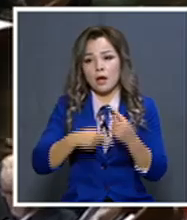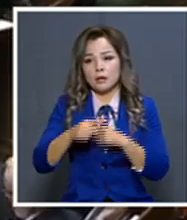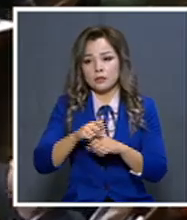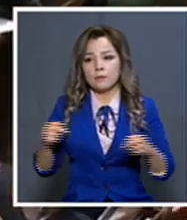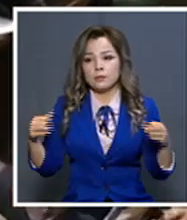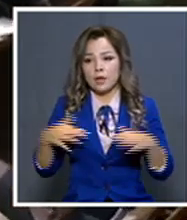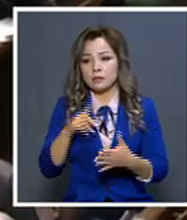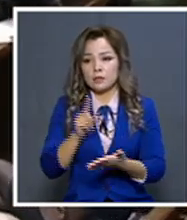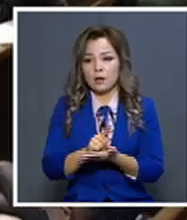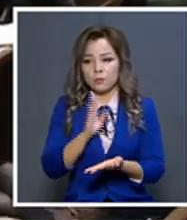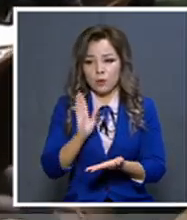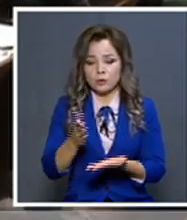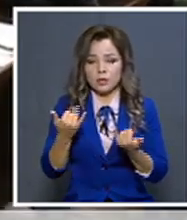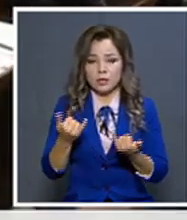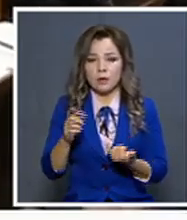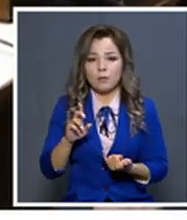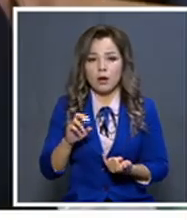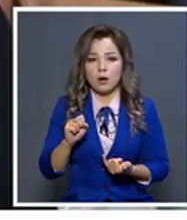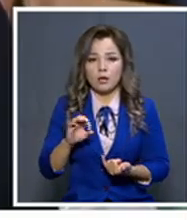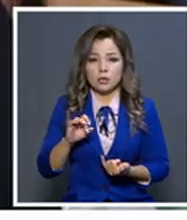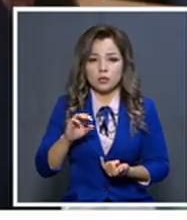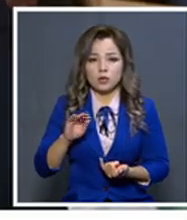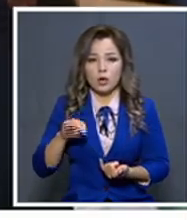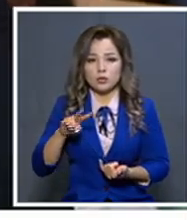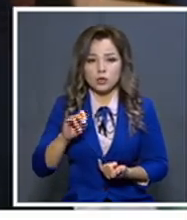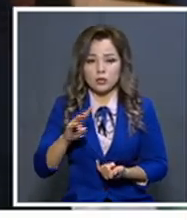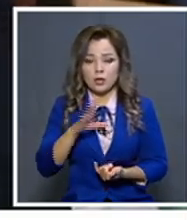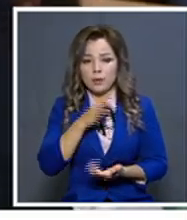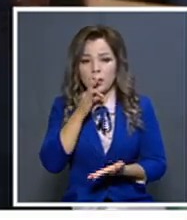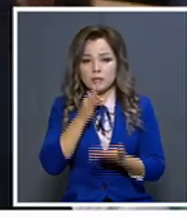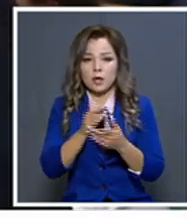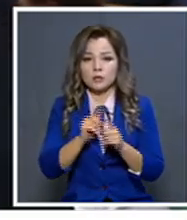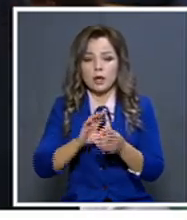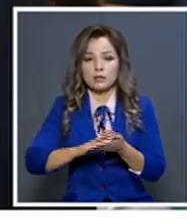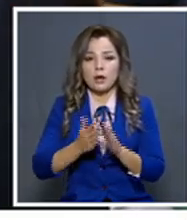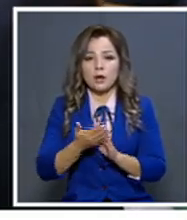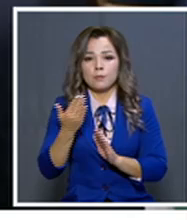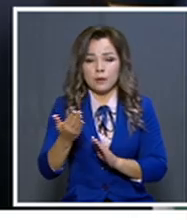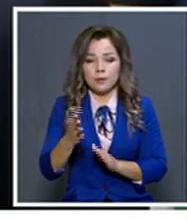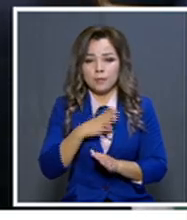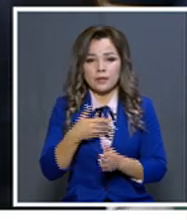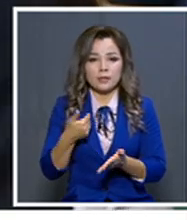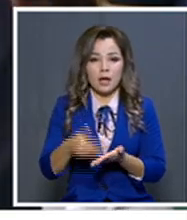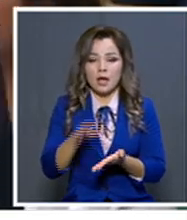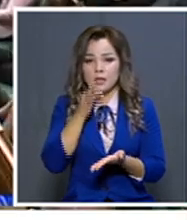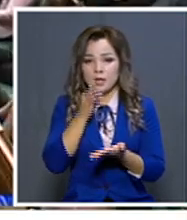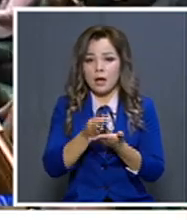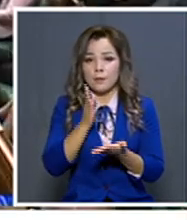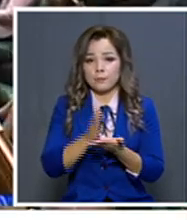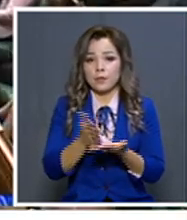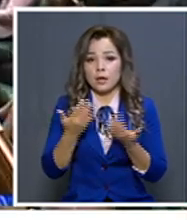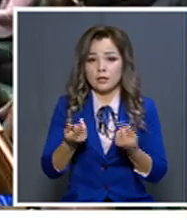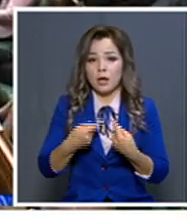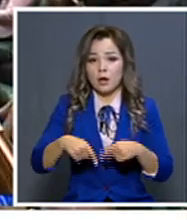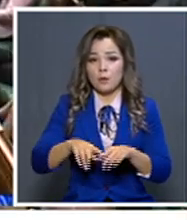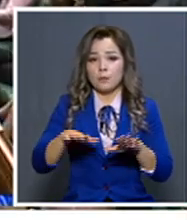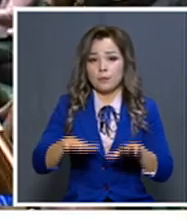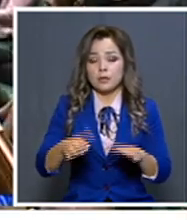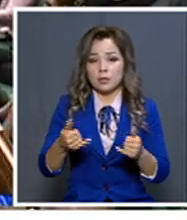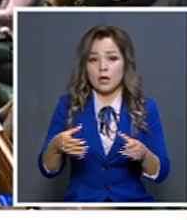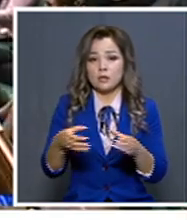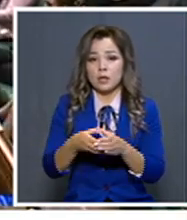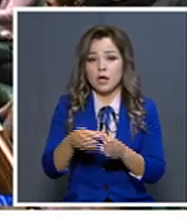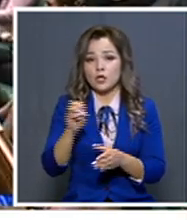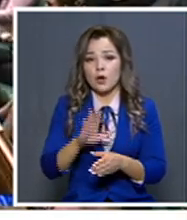премьер-министр Борис Джонсонның Брексит күніне дейін сайлау өткізу жоспарын мақұлдаудан бір жола бас тартты. Сонымен қатар қауымдар палатасы